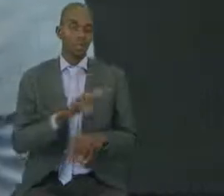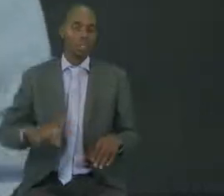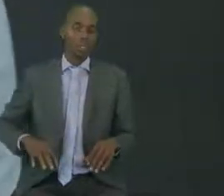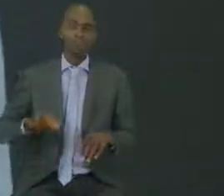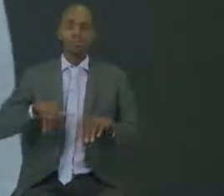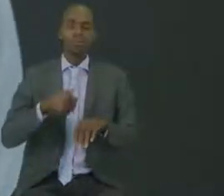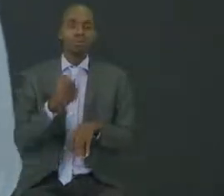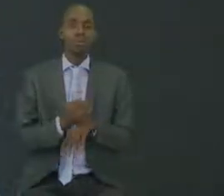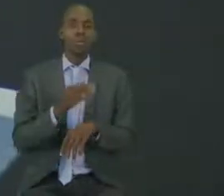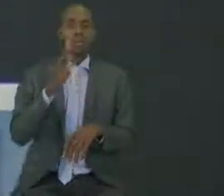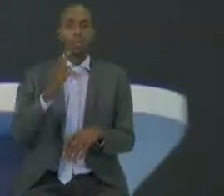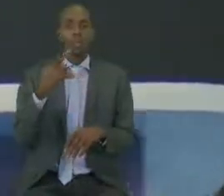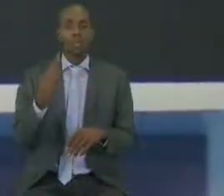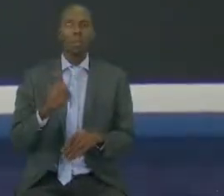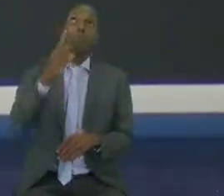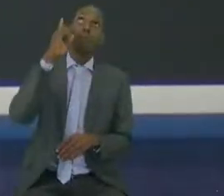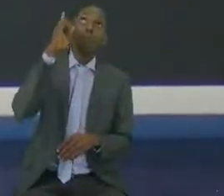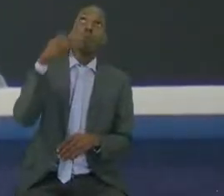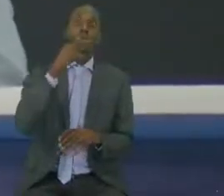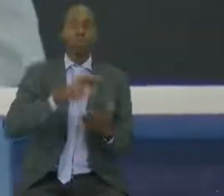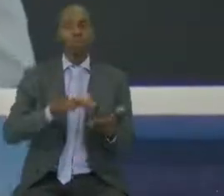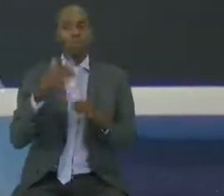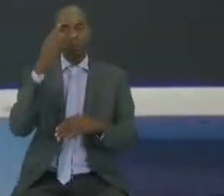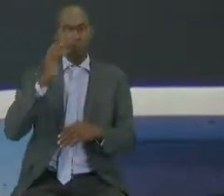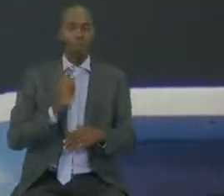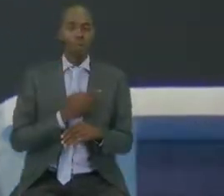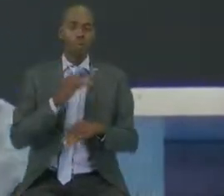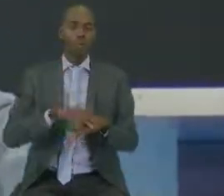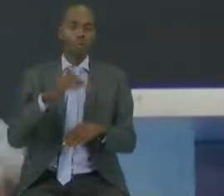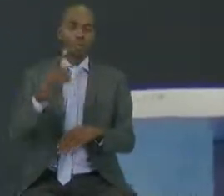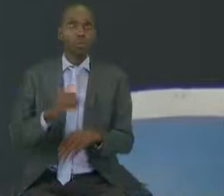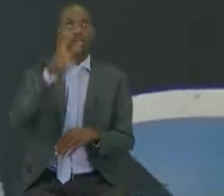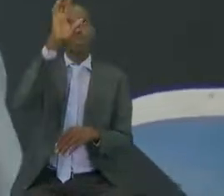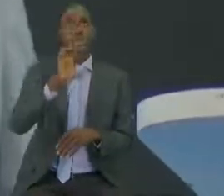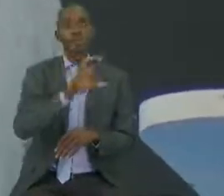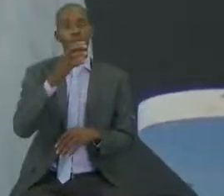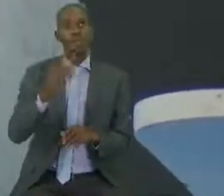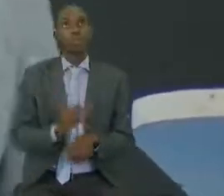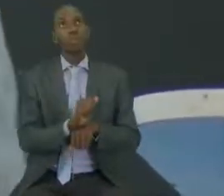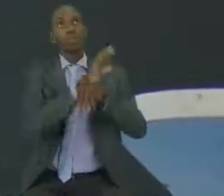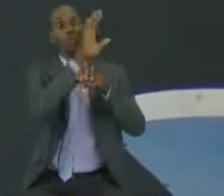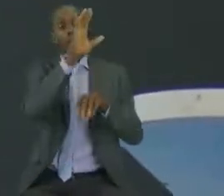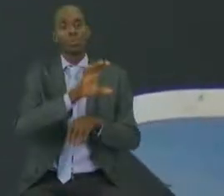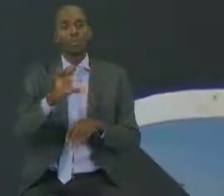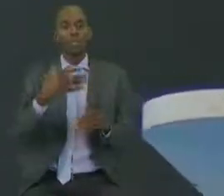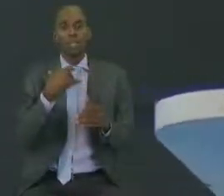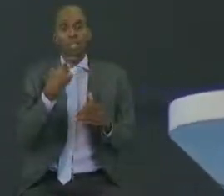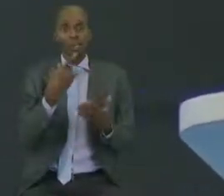réglé par celui qui est mort pour nous sur la croix du calvaire. C'est pourquoi il dit,